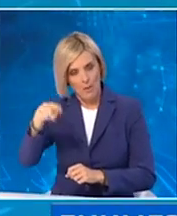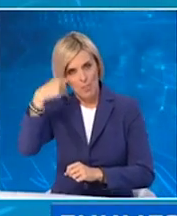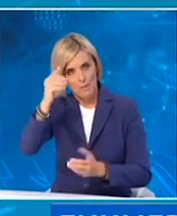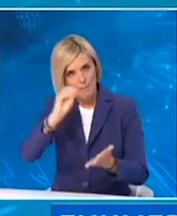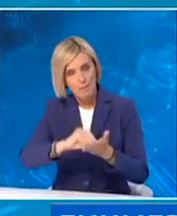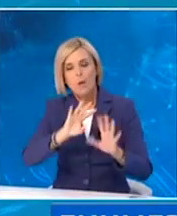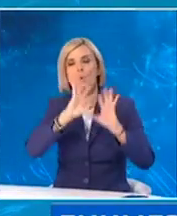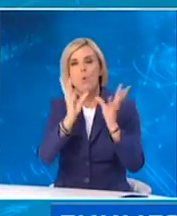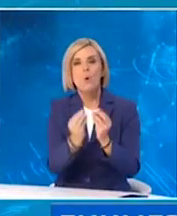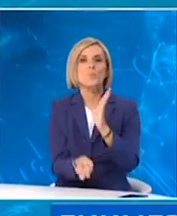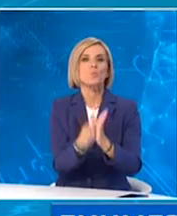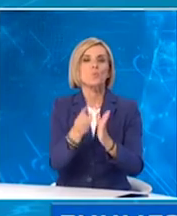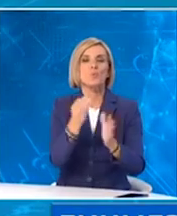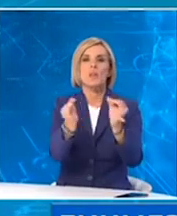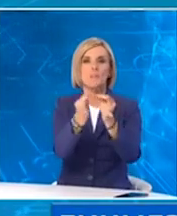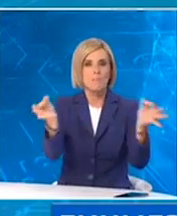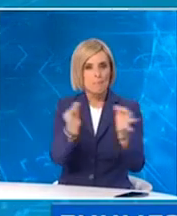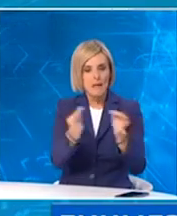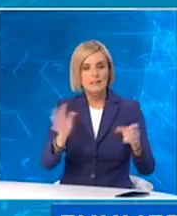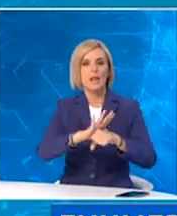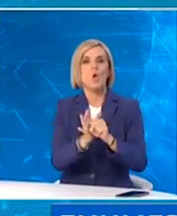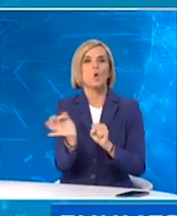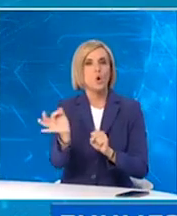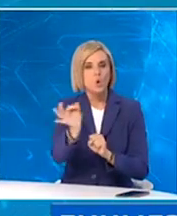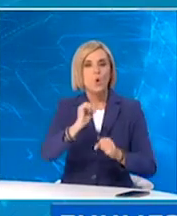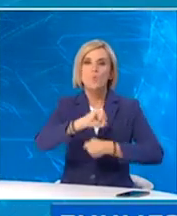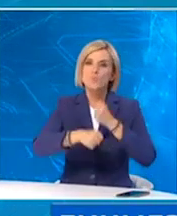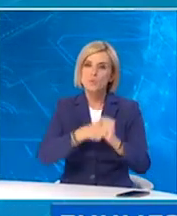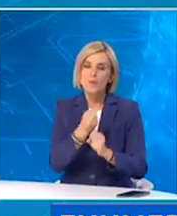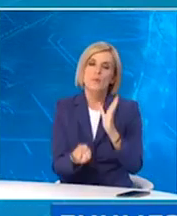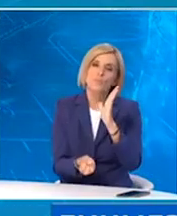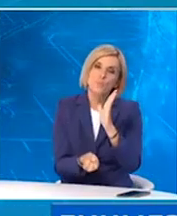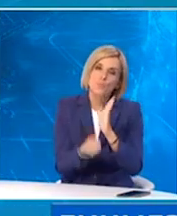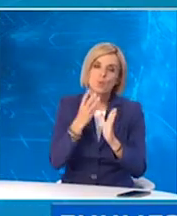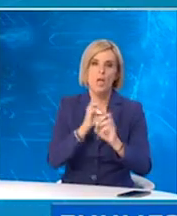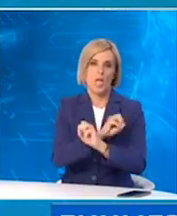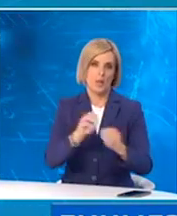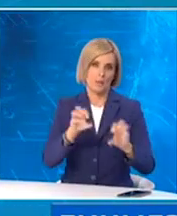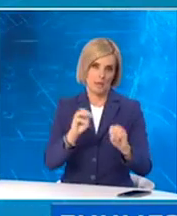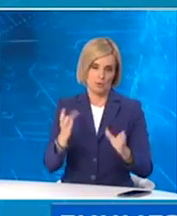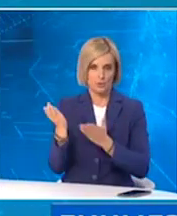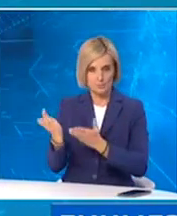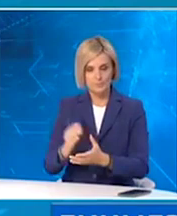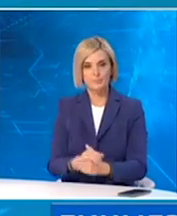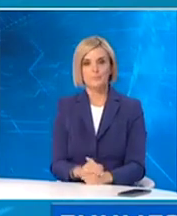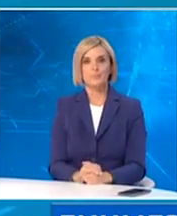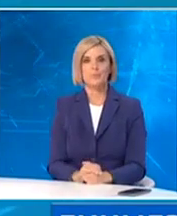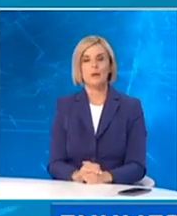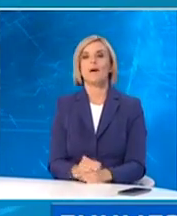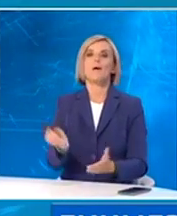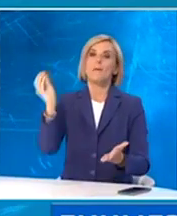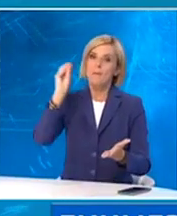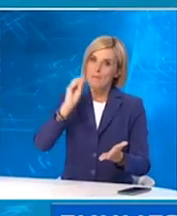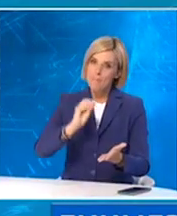στη διαχείριση και στον περιορισμό της διασποράς του νέου κορονοϊού. Κύριε Υφυπουργέ, παρακαλώ, έχετε το λόγο. Για άλλη μια